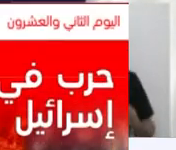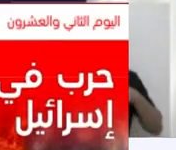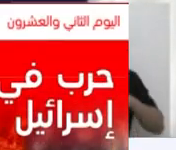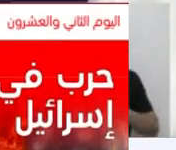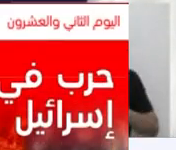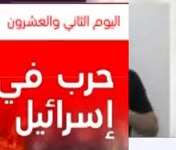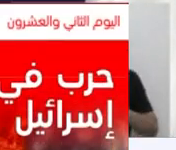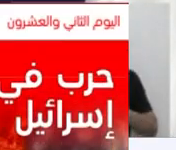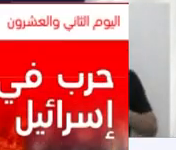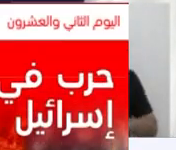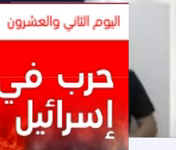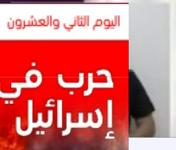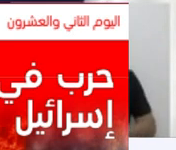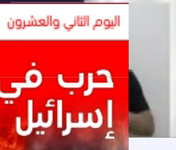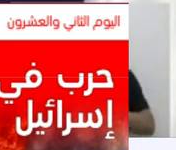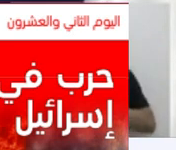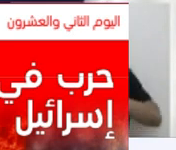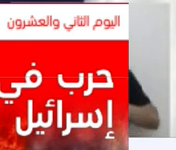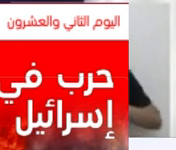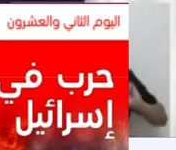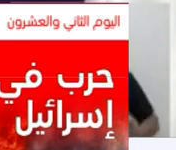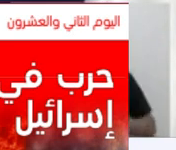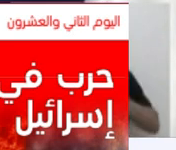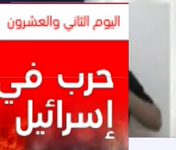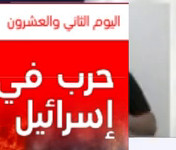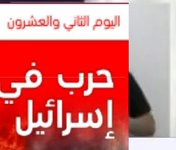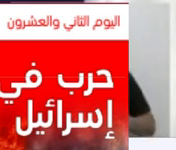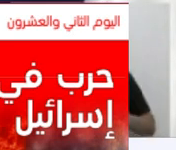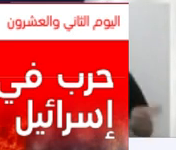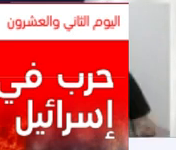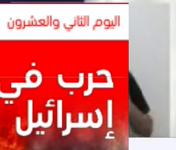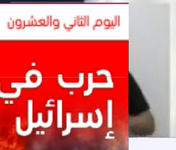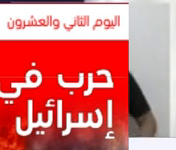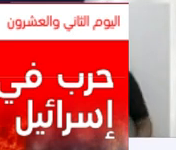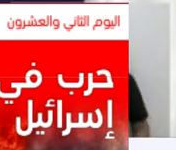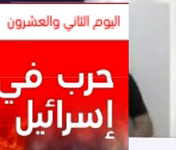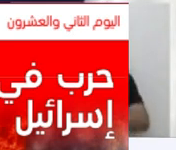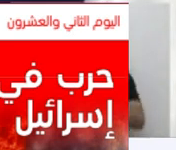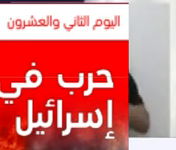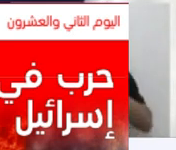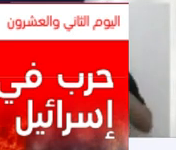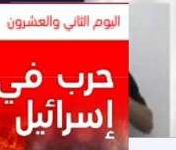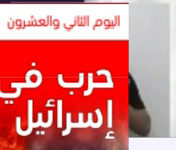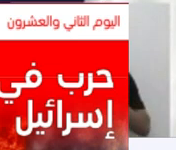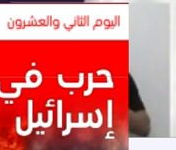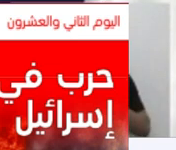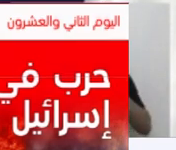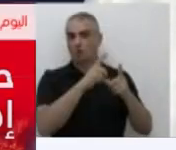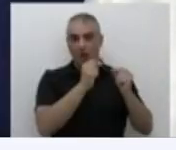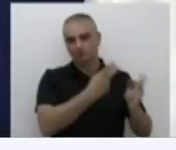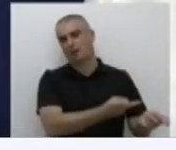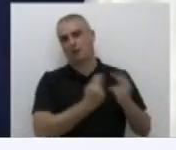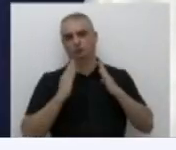الرسالة. إلى جانب ذلك نحن نبذل كل جهد لإعادة كل المخطوفين